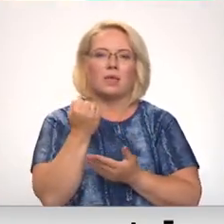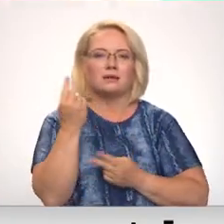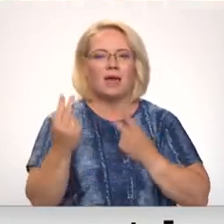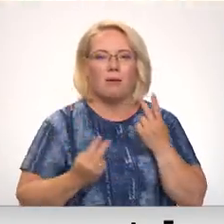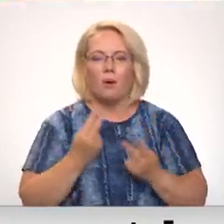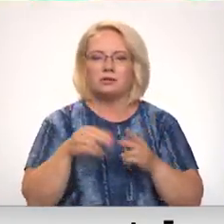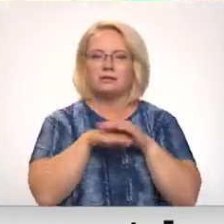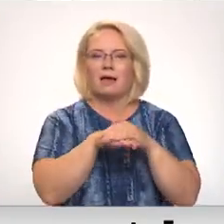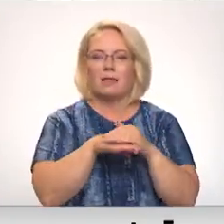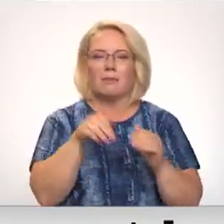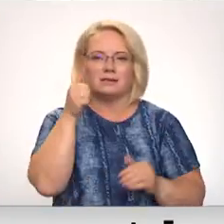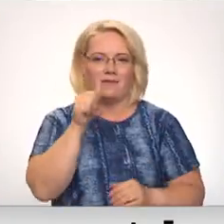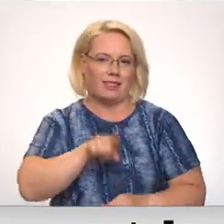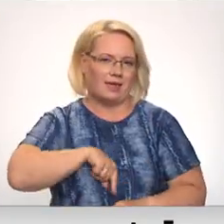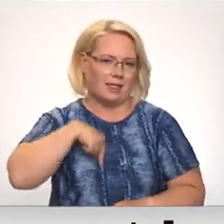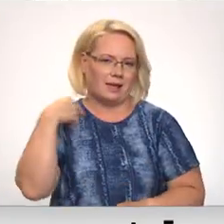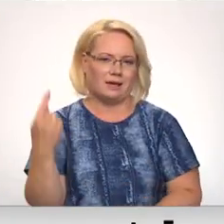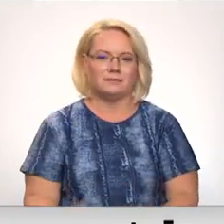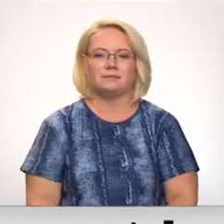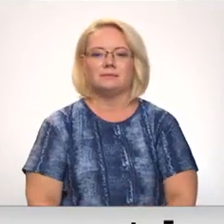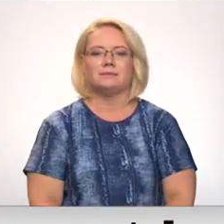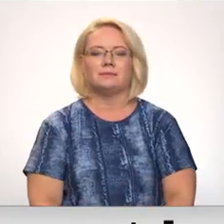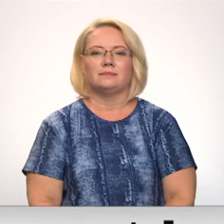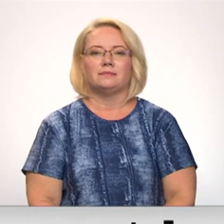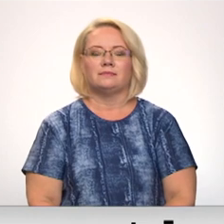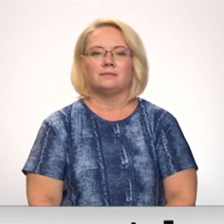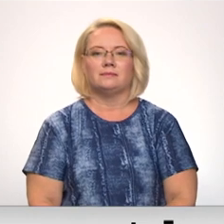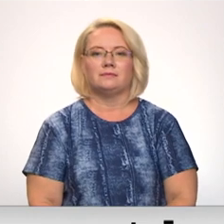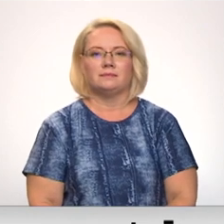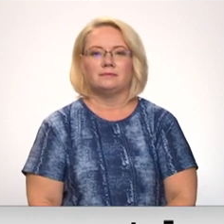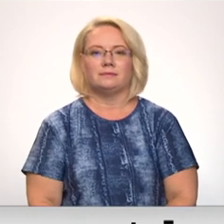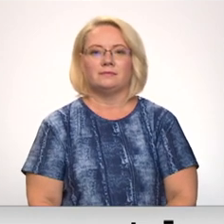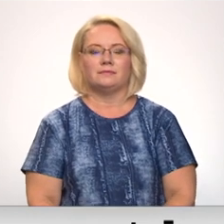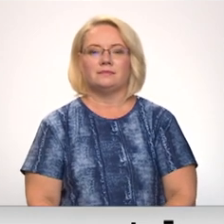saglabāšoties vēl ilgi. Sandra Leitāne, Andris Pāns, Vidzemes televīzija.